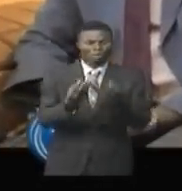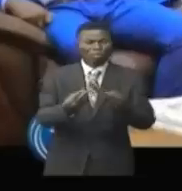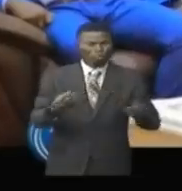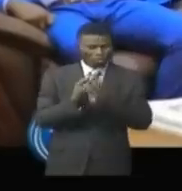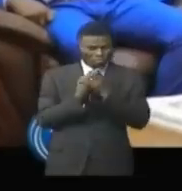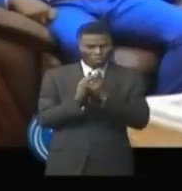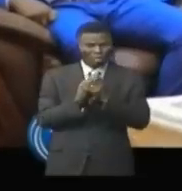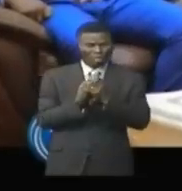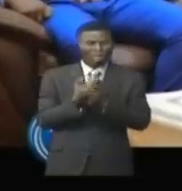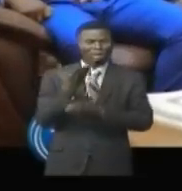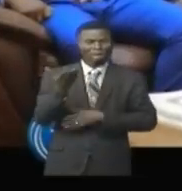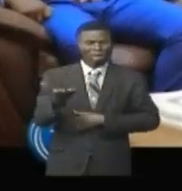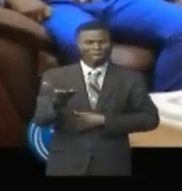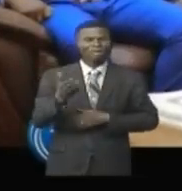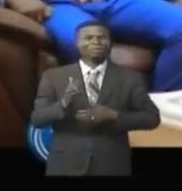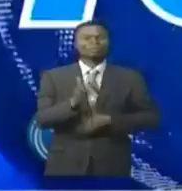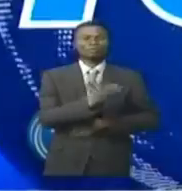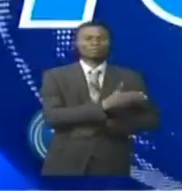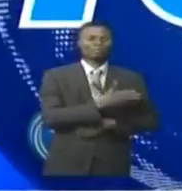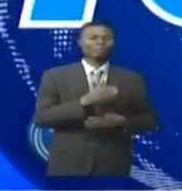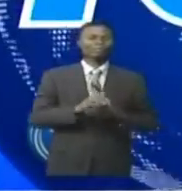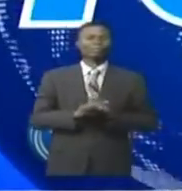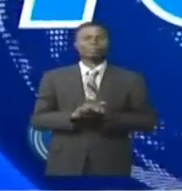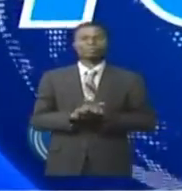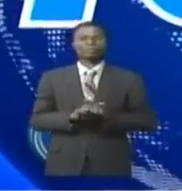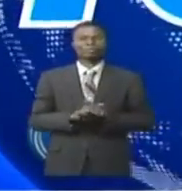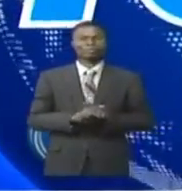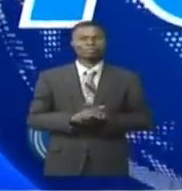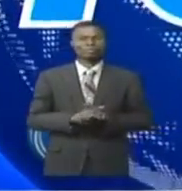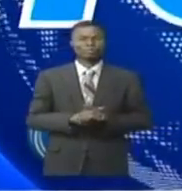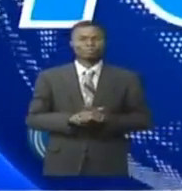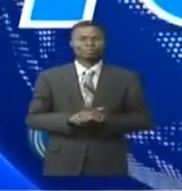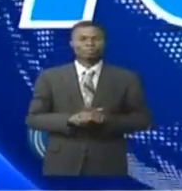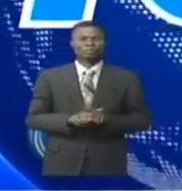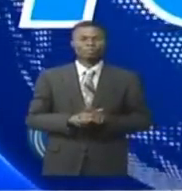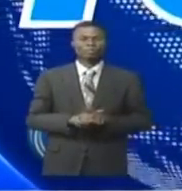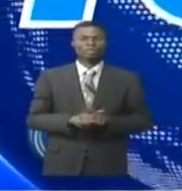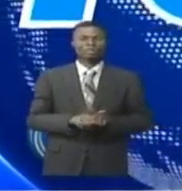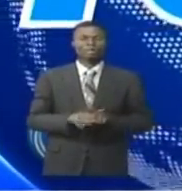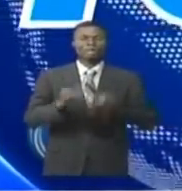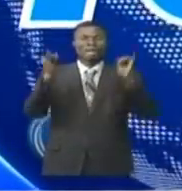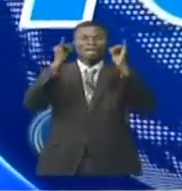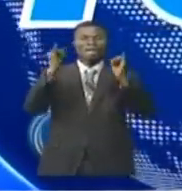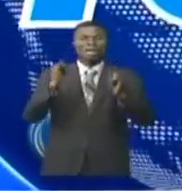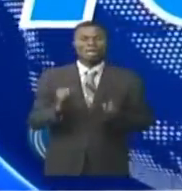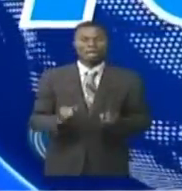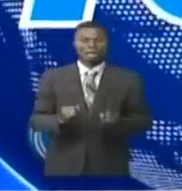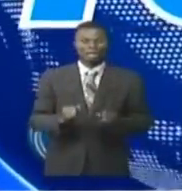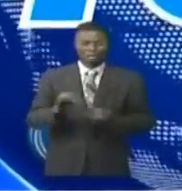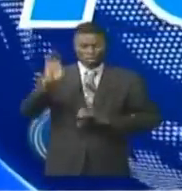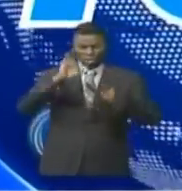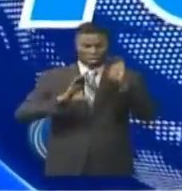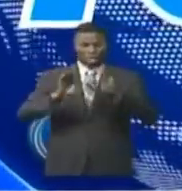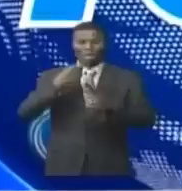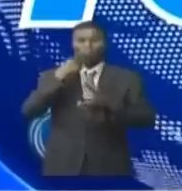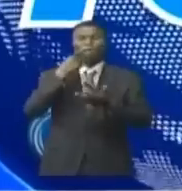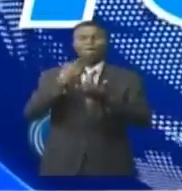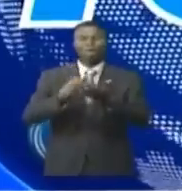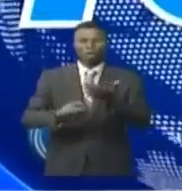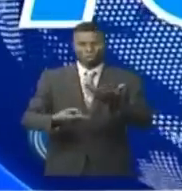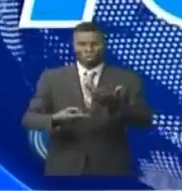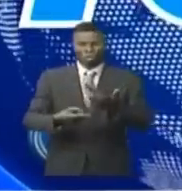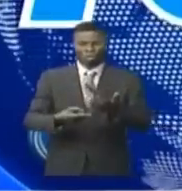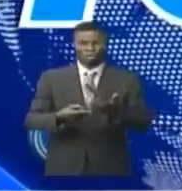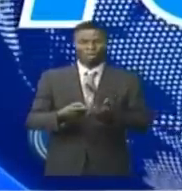régularisée dans un proche avenir. Qu'est-ce que le logiciel Tompo? Comment fonctionne-t-il et à quoi il sert? Eh bien,